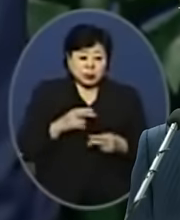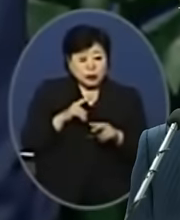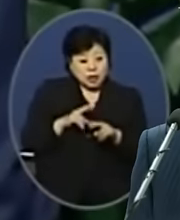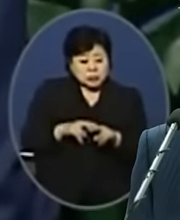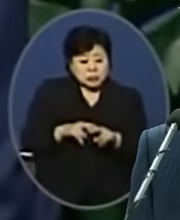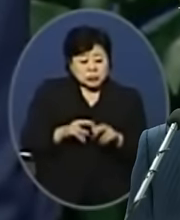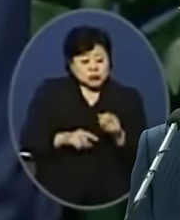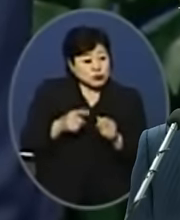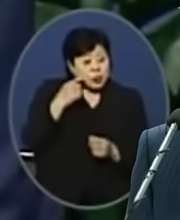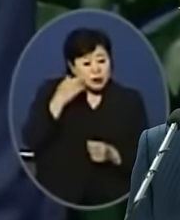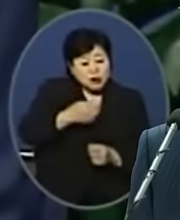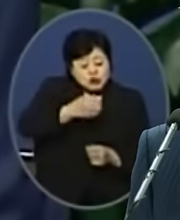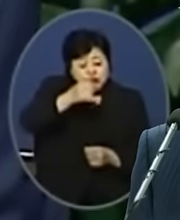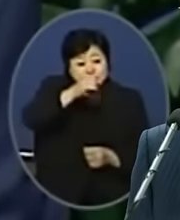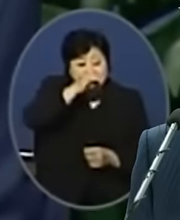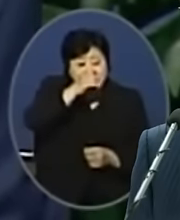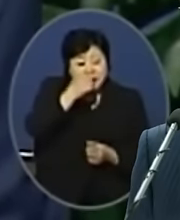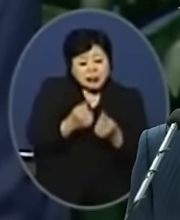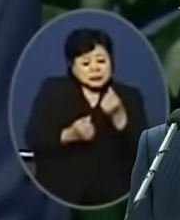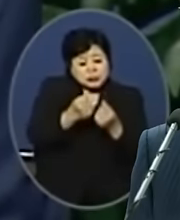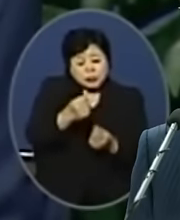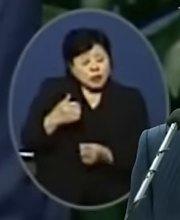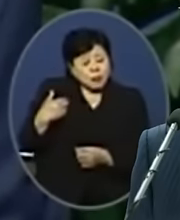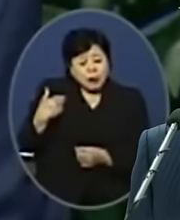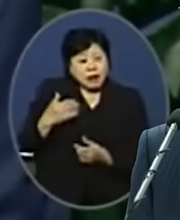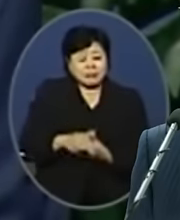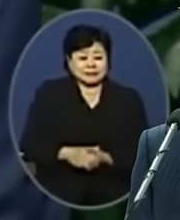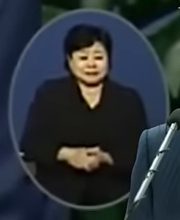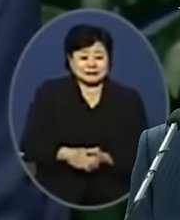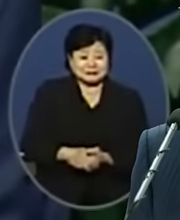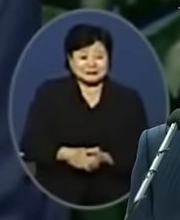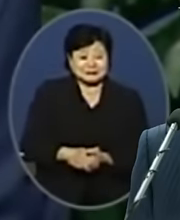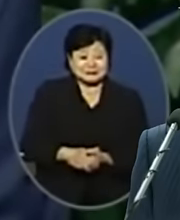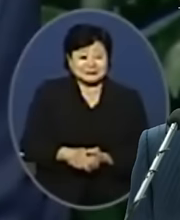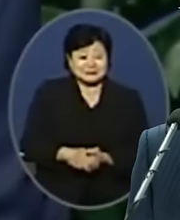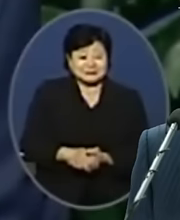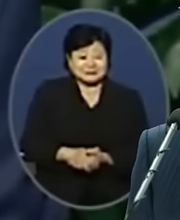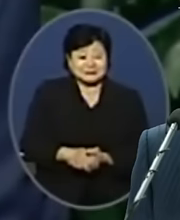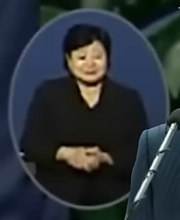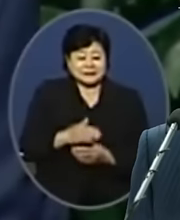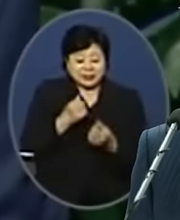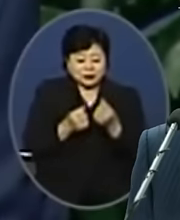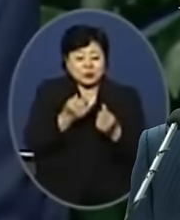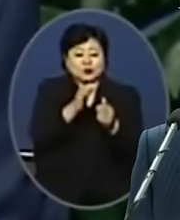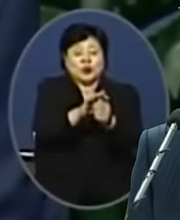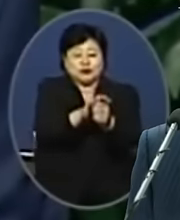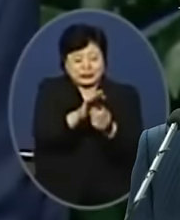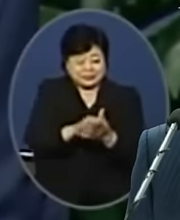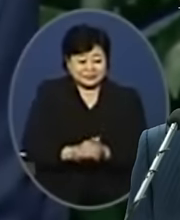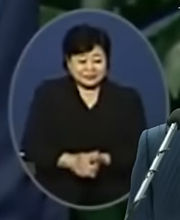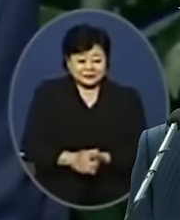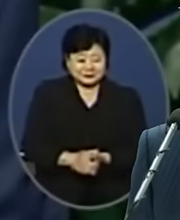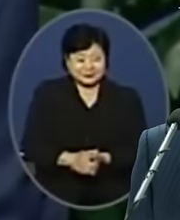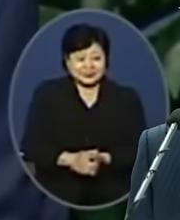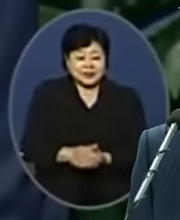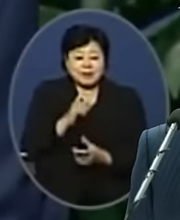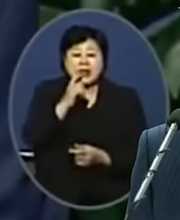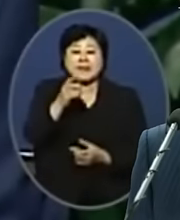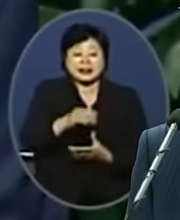앉아있는데 왜 그러니까 꿈을 꾸었는데 해석이 안 되는 것입니다. 그리고 아 내가 해석을 해주겠겠니 꿈을